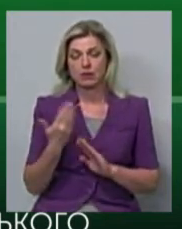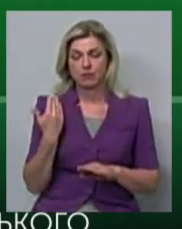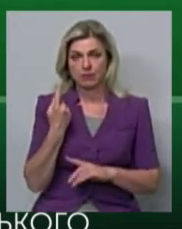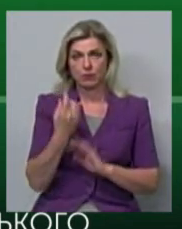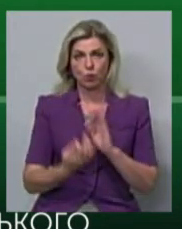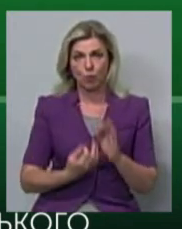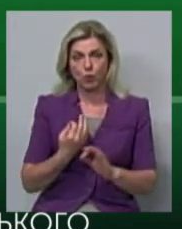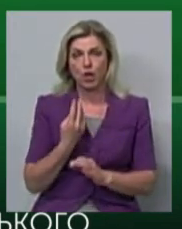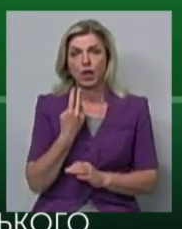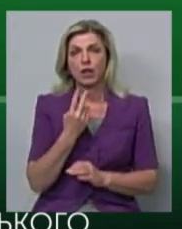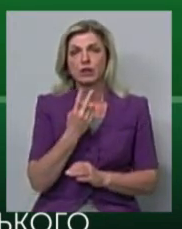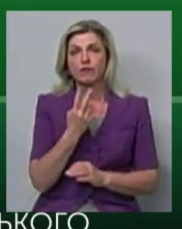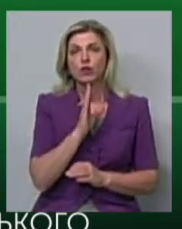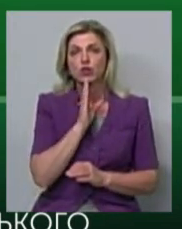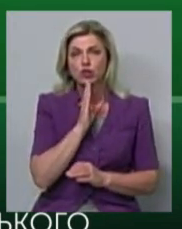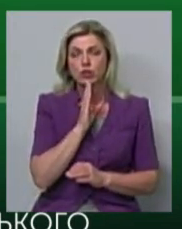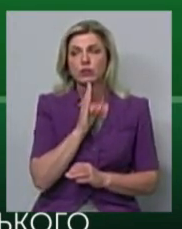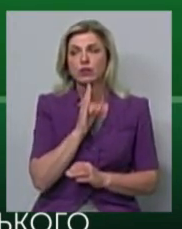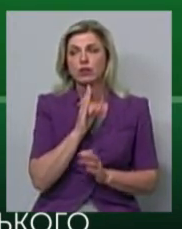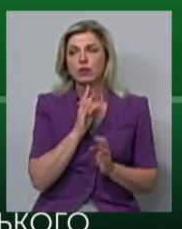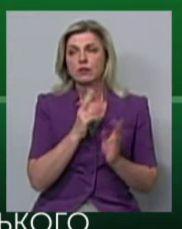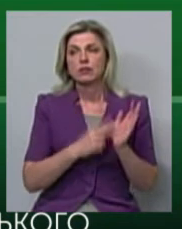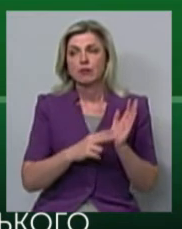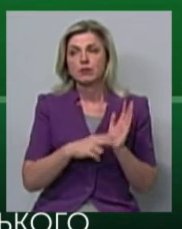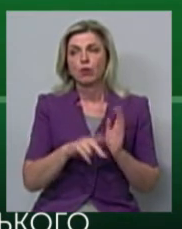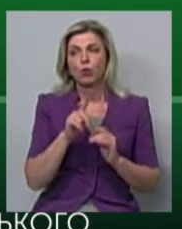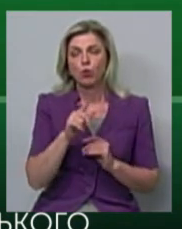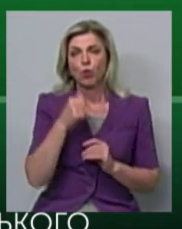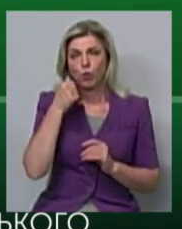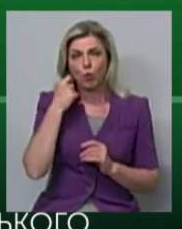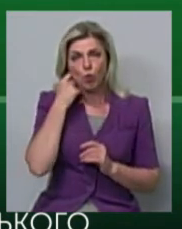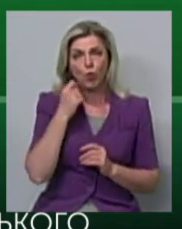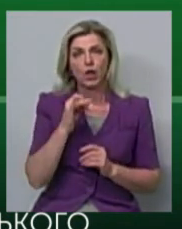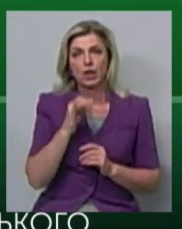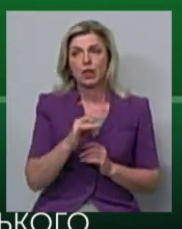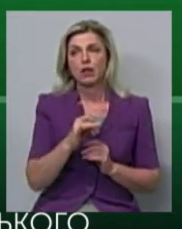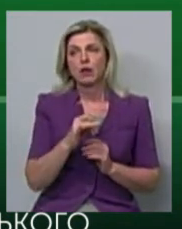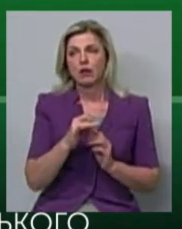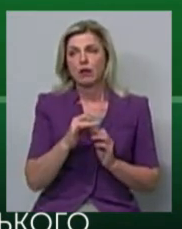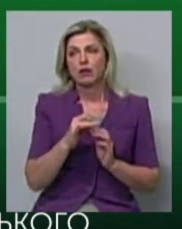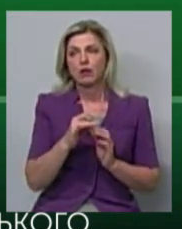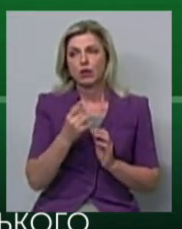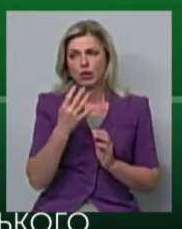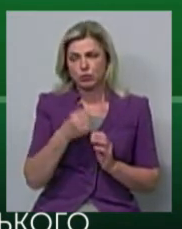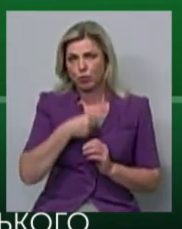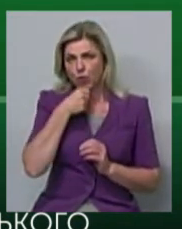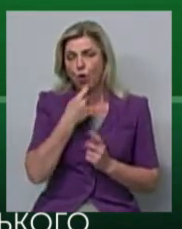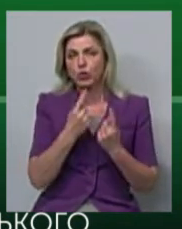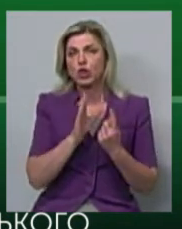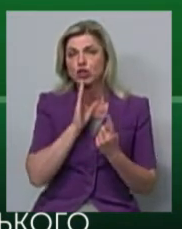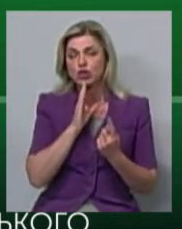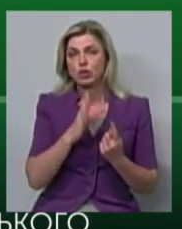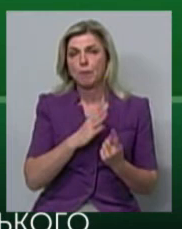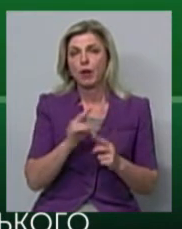2 жінки 71 року та 91 року. Одна мешканка міста Миколаєва знаходилась на